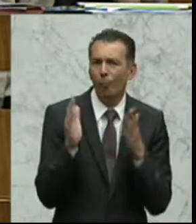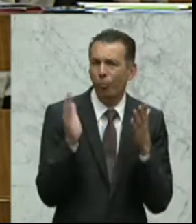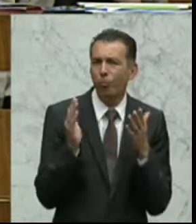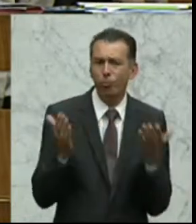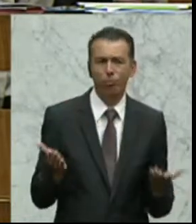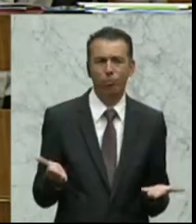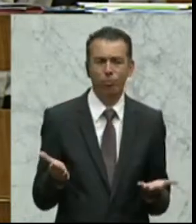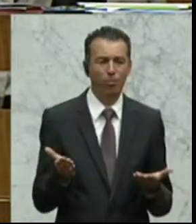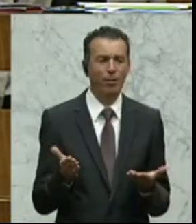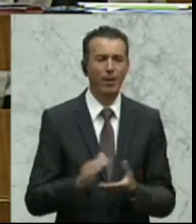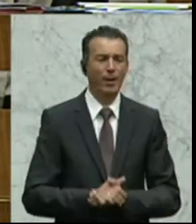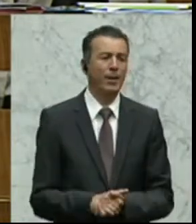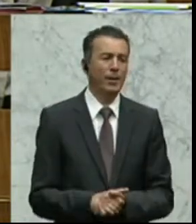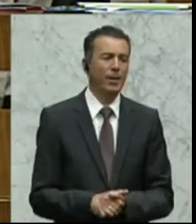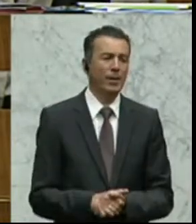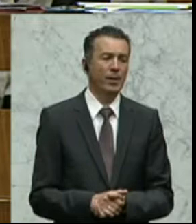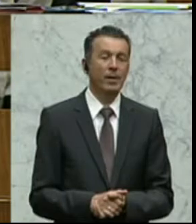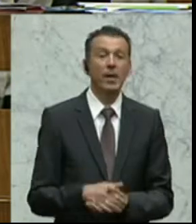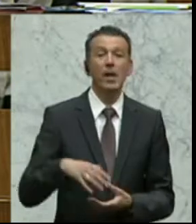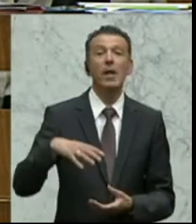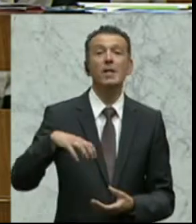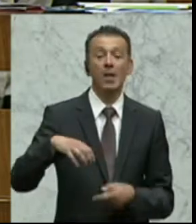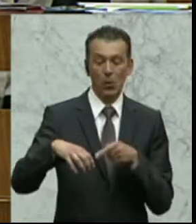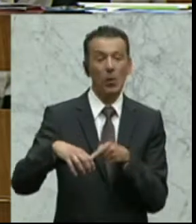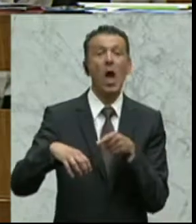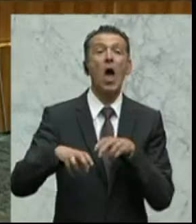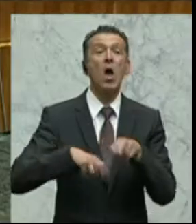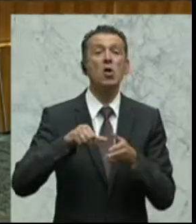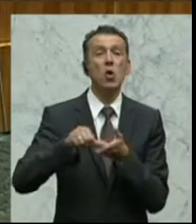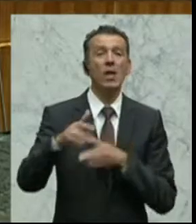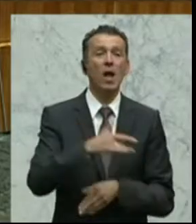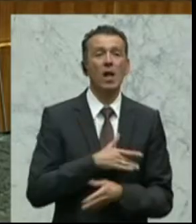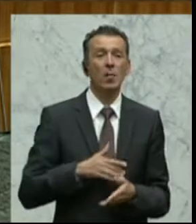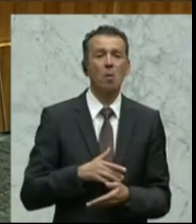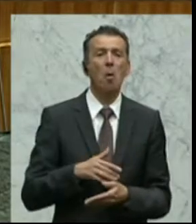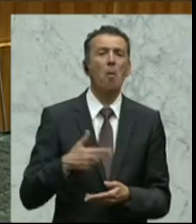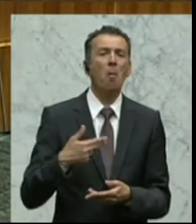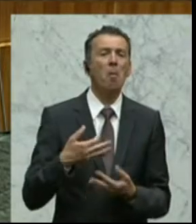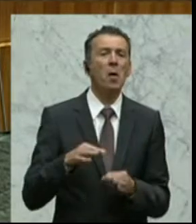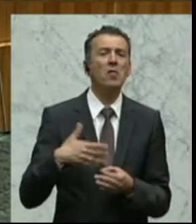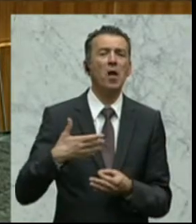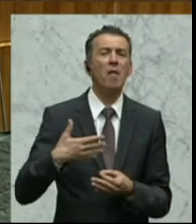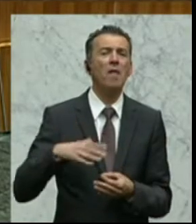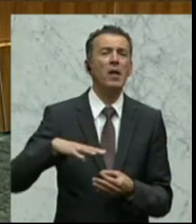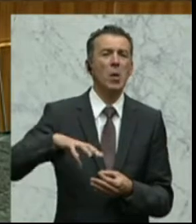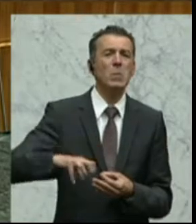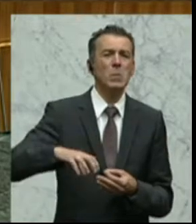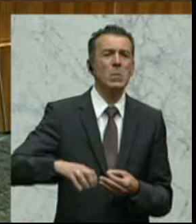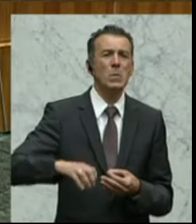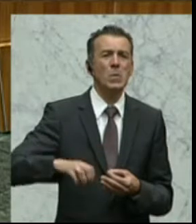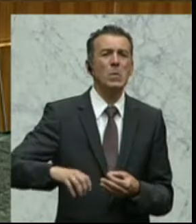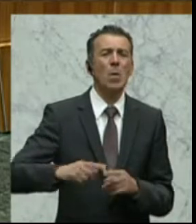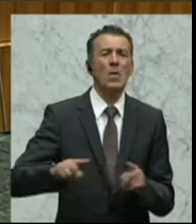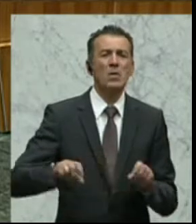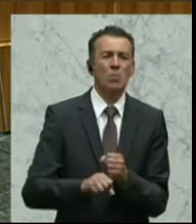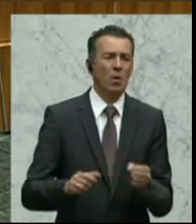die Zitrone namens steuerzahlende Bürger lieber weiter ausgepresst bis zum Gehtnichtmehr. Aber ich sage Ihnen